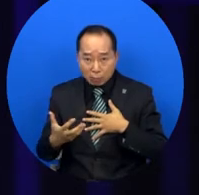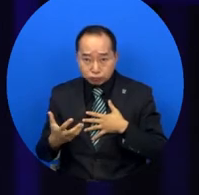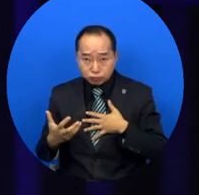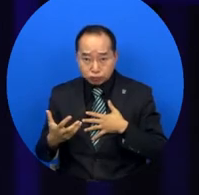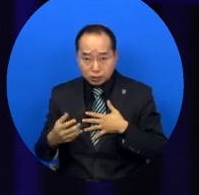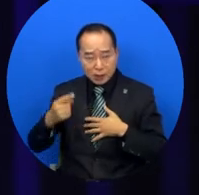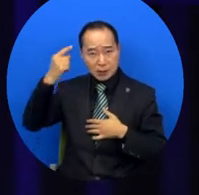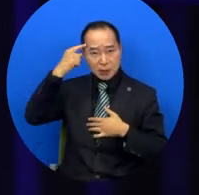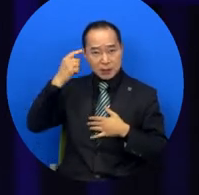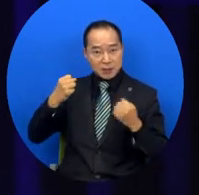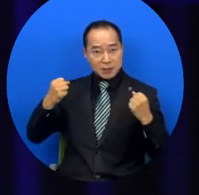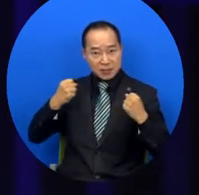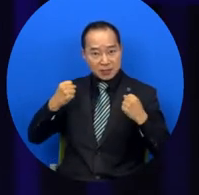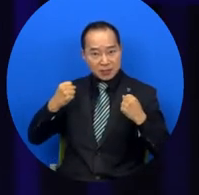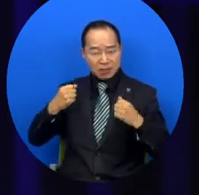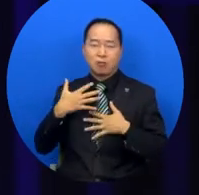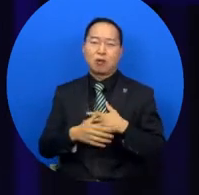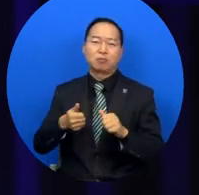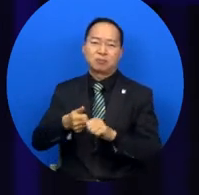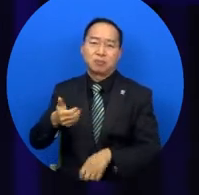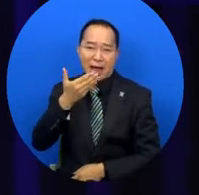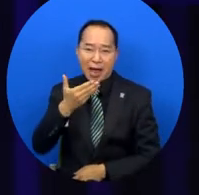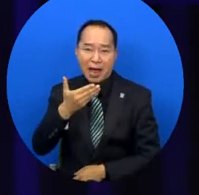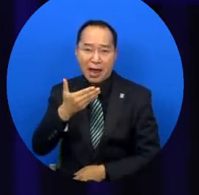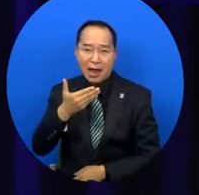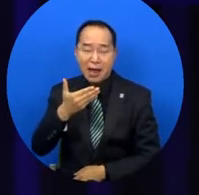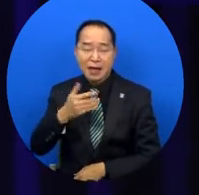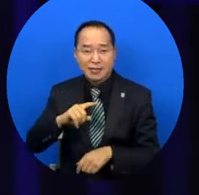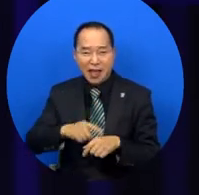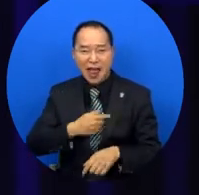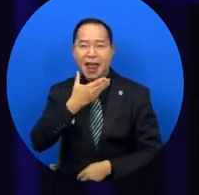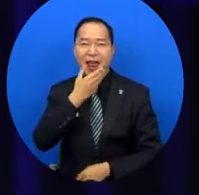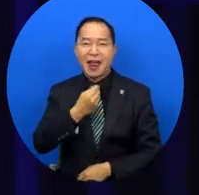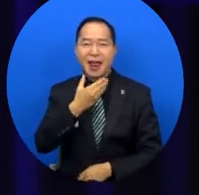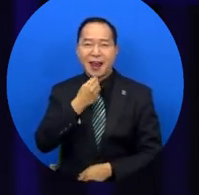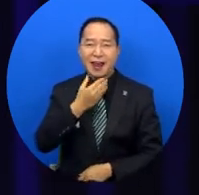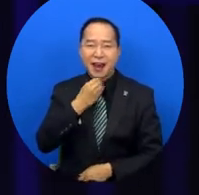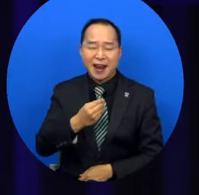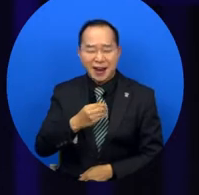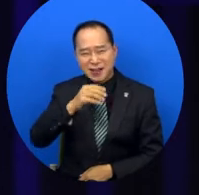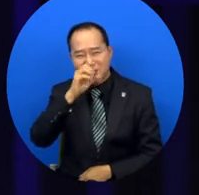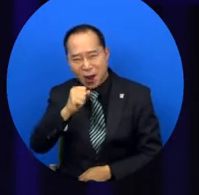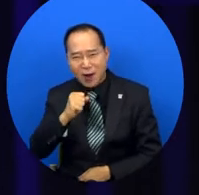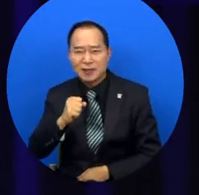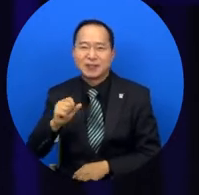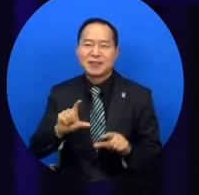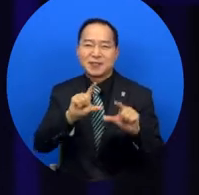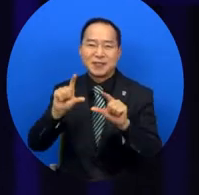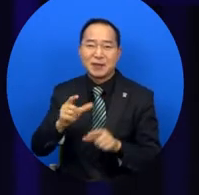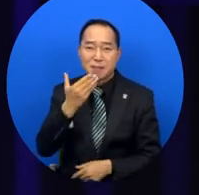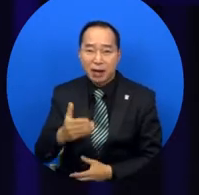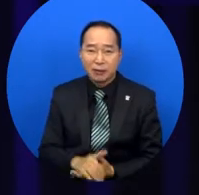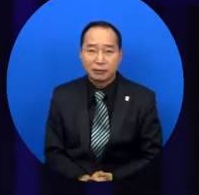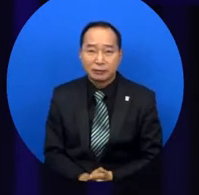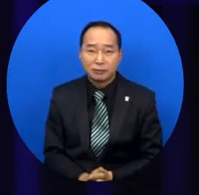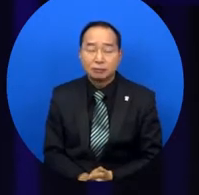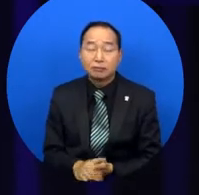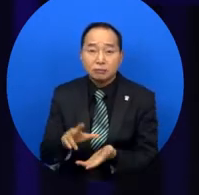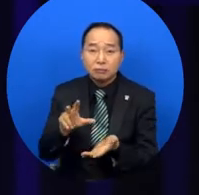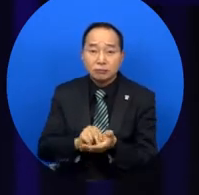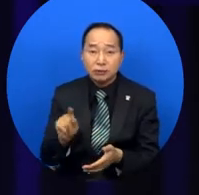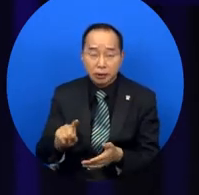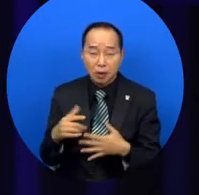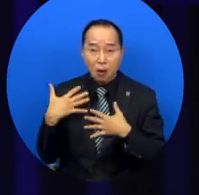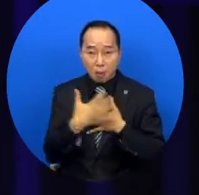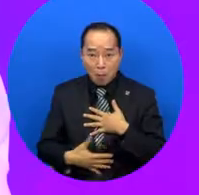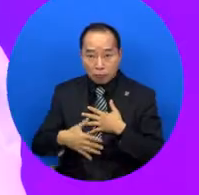몸이 아픈 거는 건강한 정신으로 극복이 좀 돼요. 그러면서도 행복하고 만족스럽고 의미 있고 가치 있는